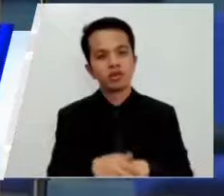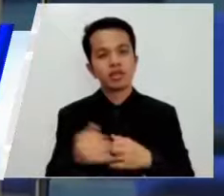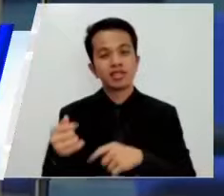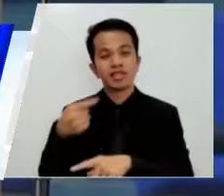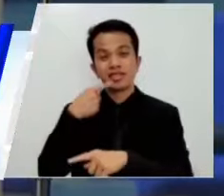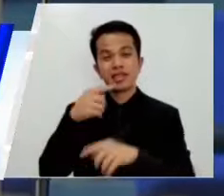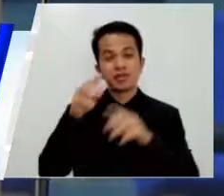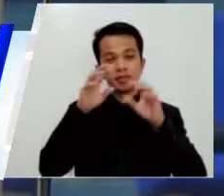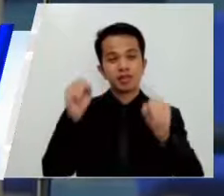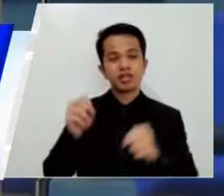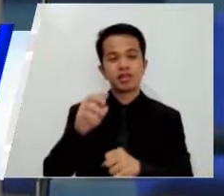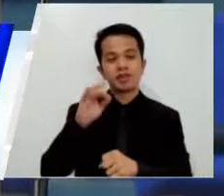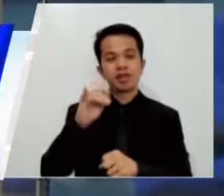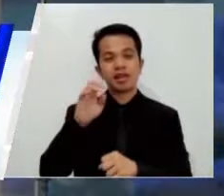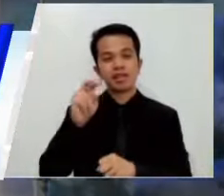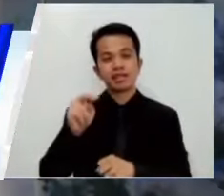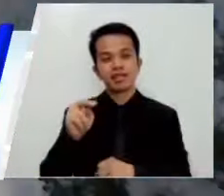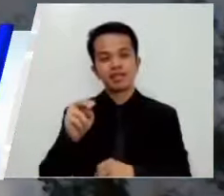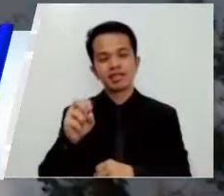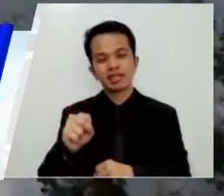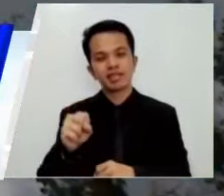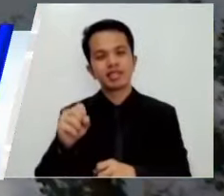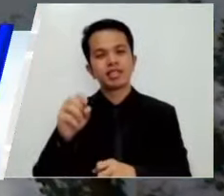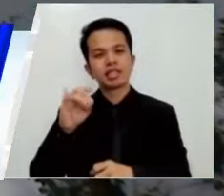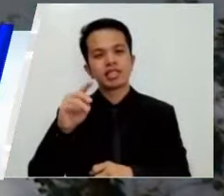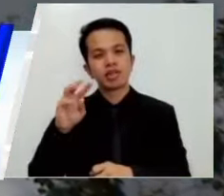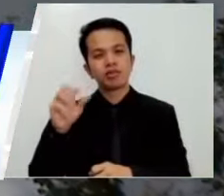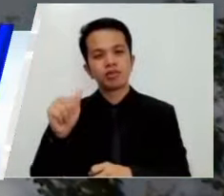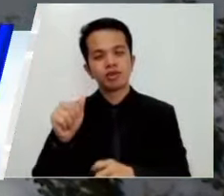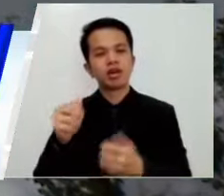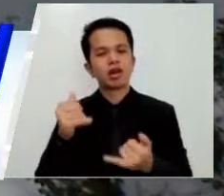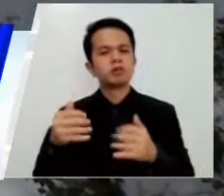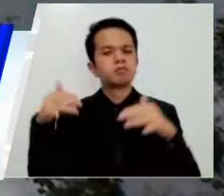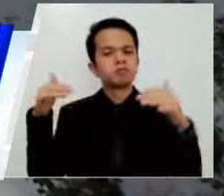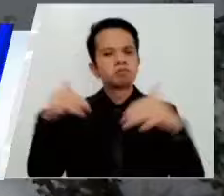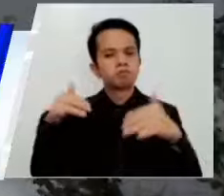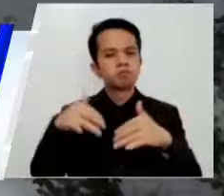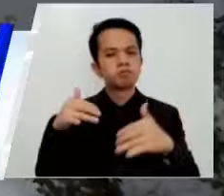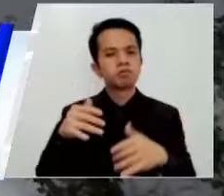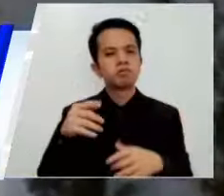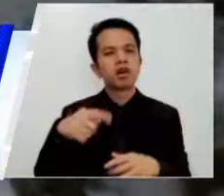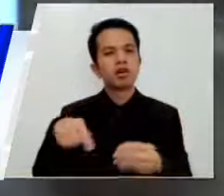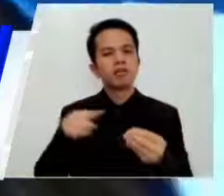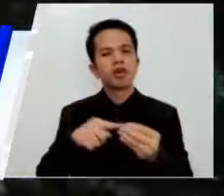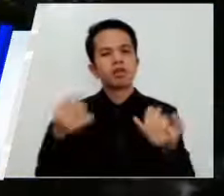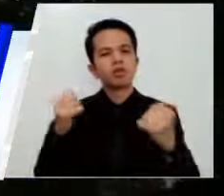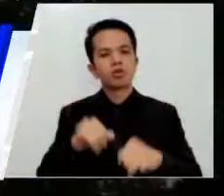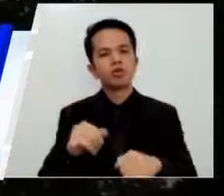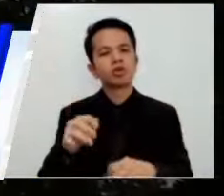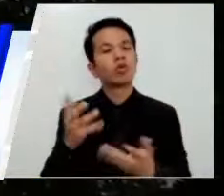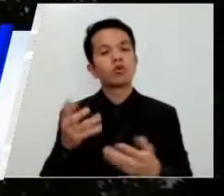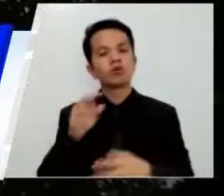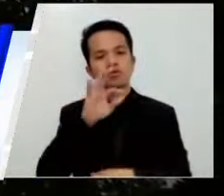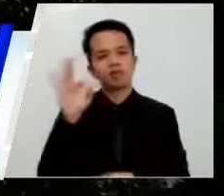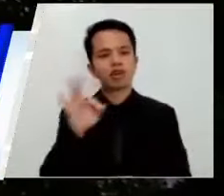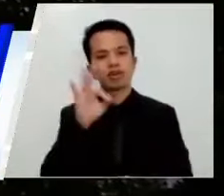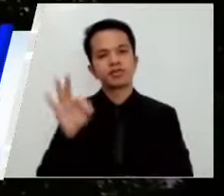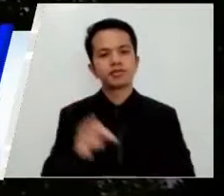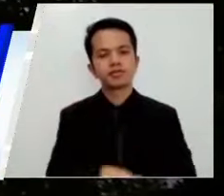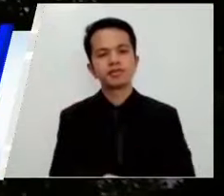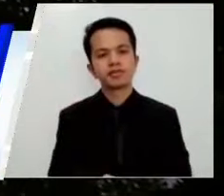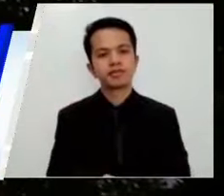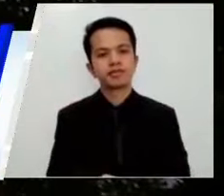Francis Zamora, irerekomenda niyang pagpulungan ng Metro Manila Council ang issue sa Biyernes. Sa San